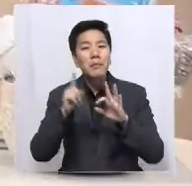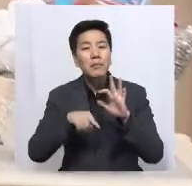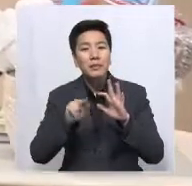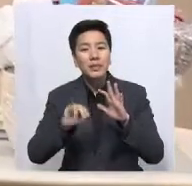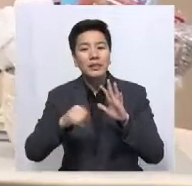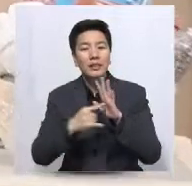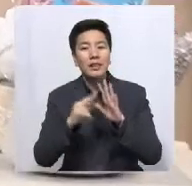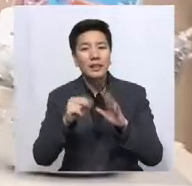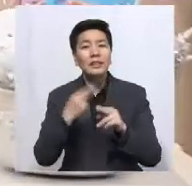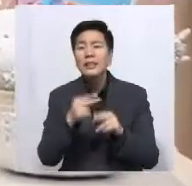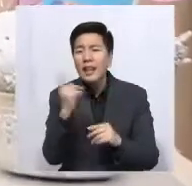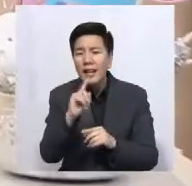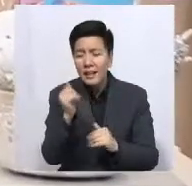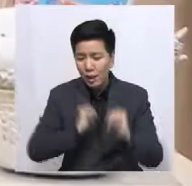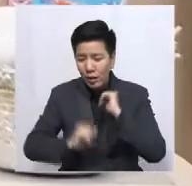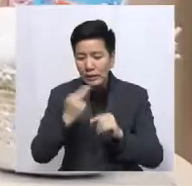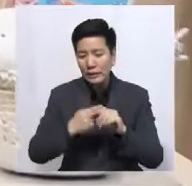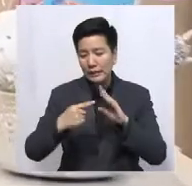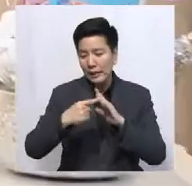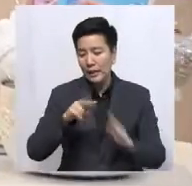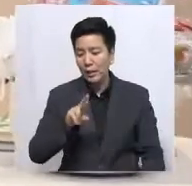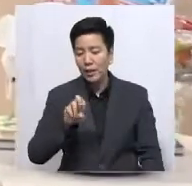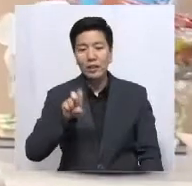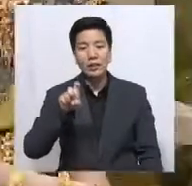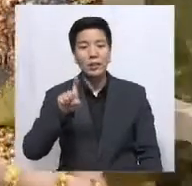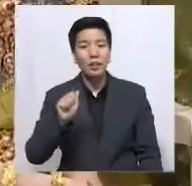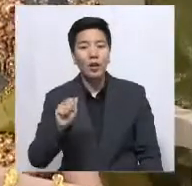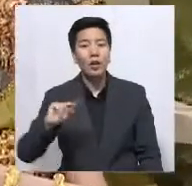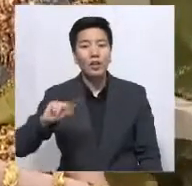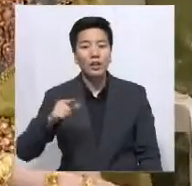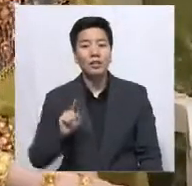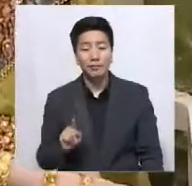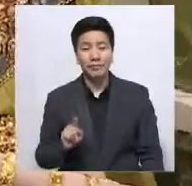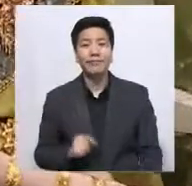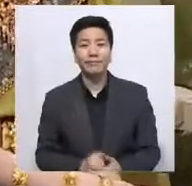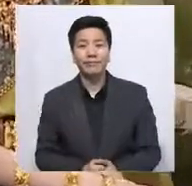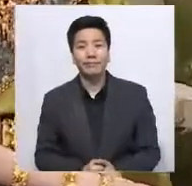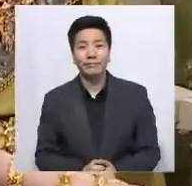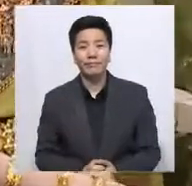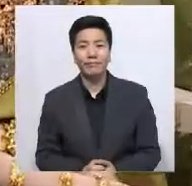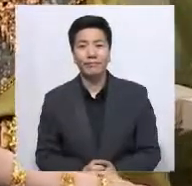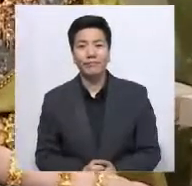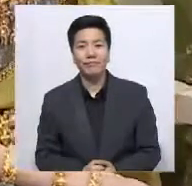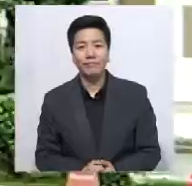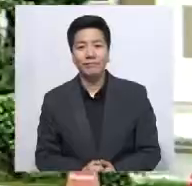ครอ่ะเมื่อเรื่องอ่ะ คุณเรื่องคุณเรื่อง